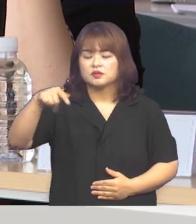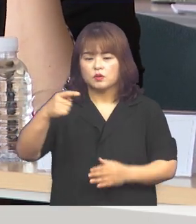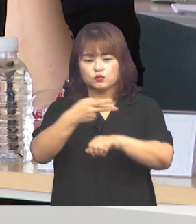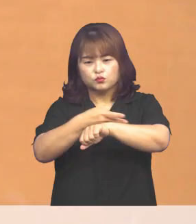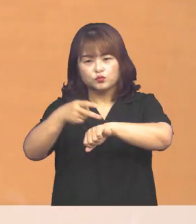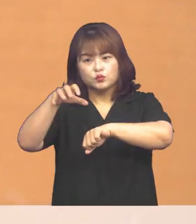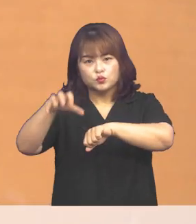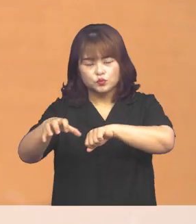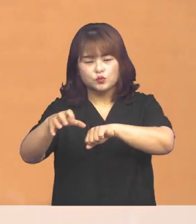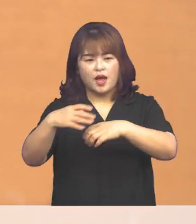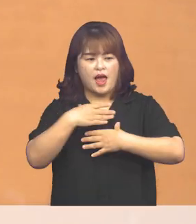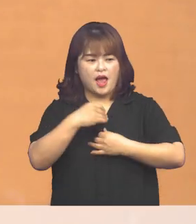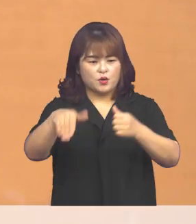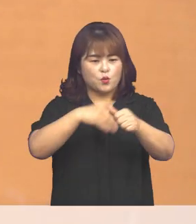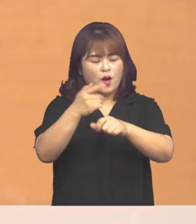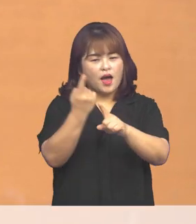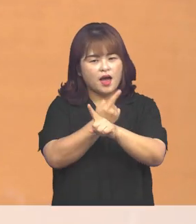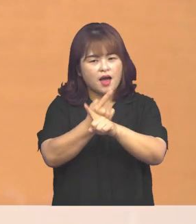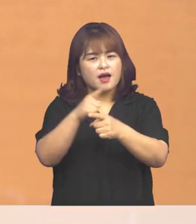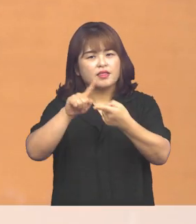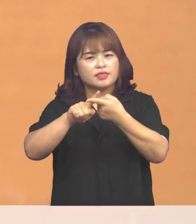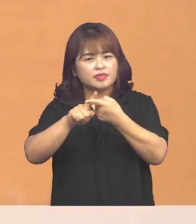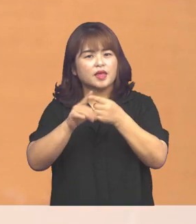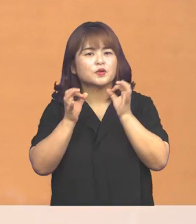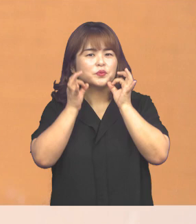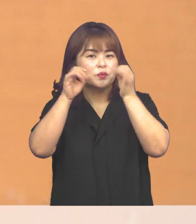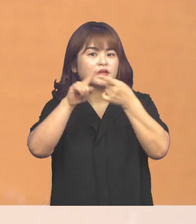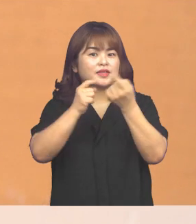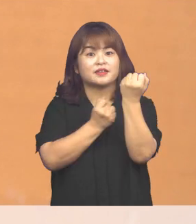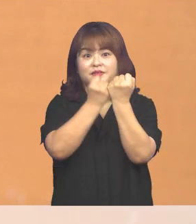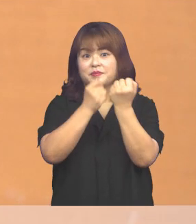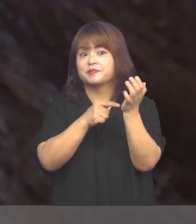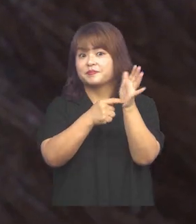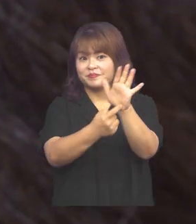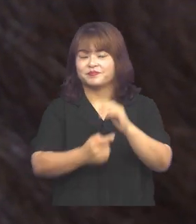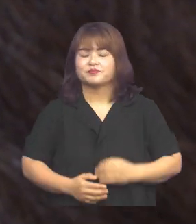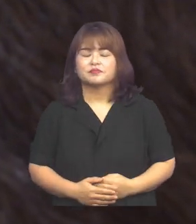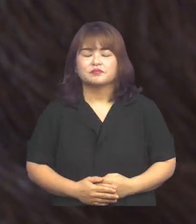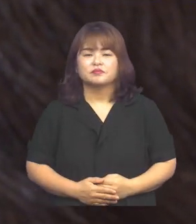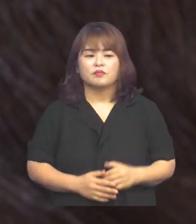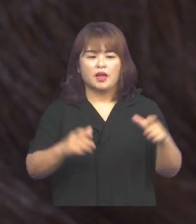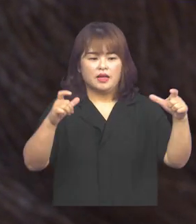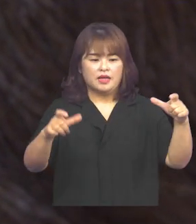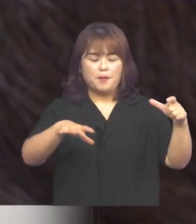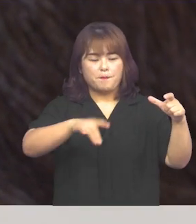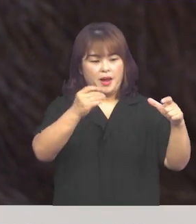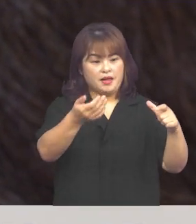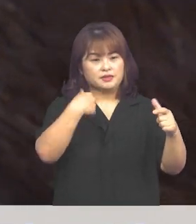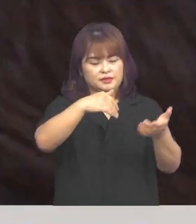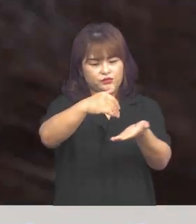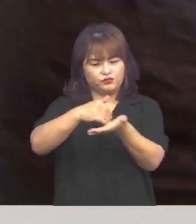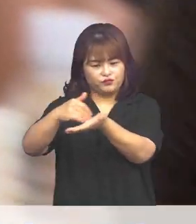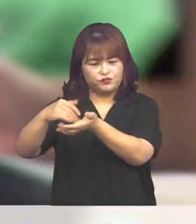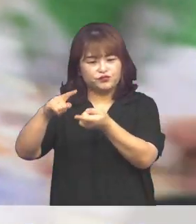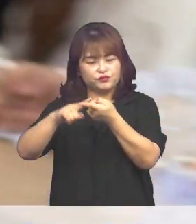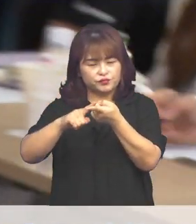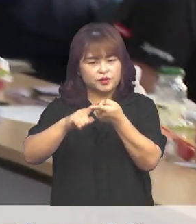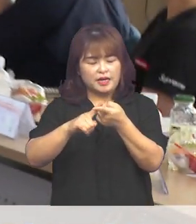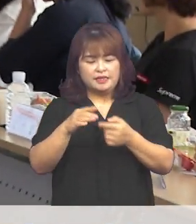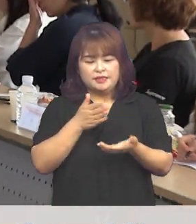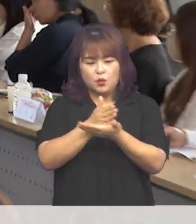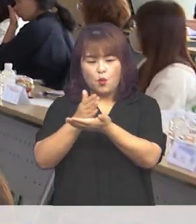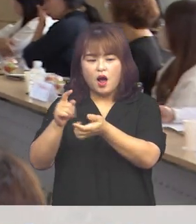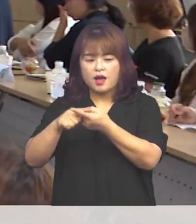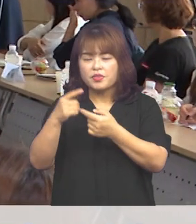설치 등 안전한 통학 환경 조성을 위한 시의 노력을 설명했습니다. 한편 이날 처인 지역 건의사항을 사전에 파악해